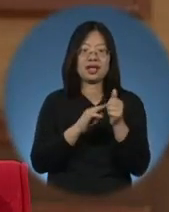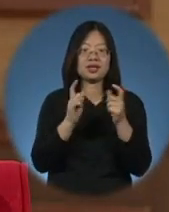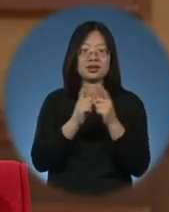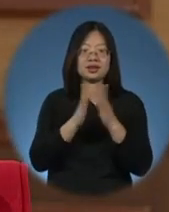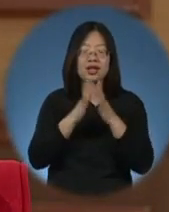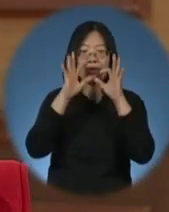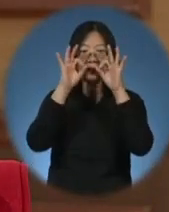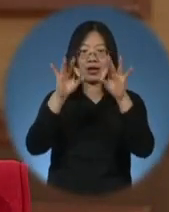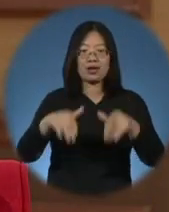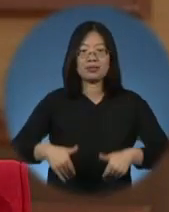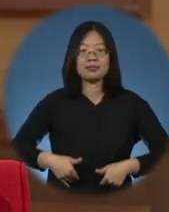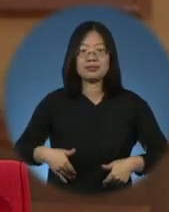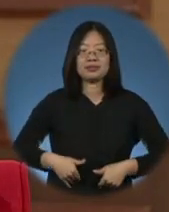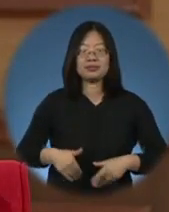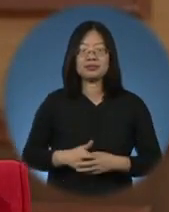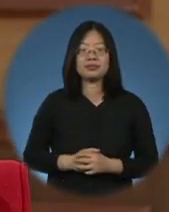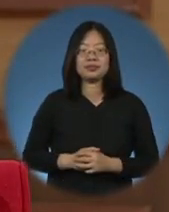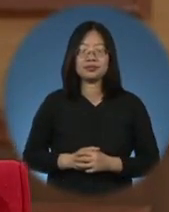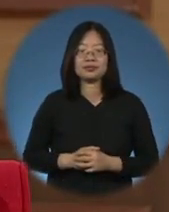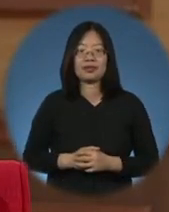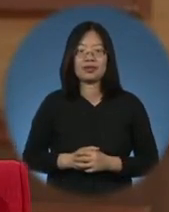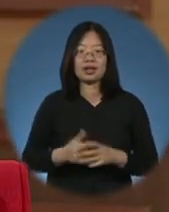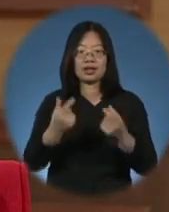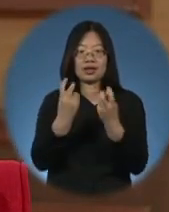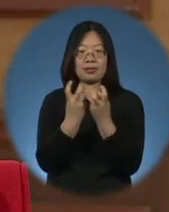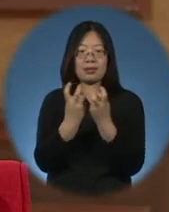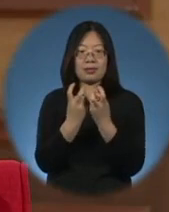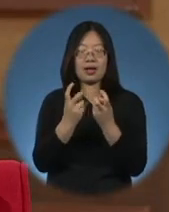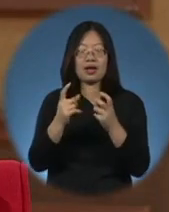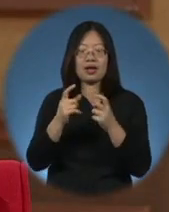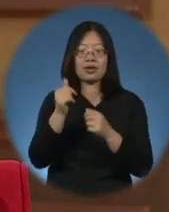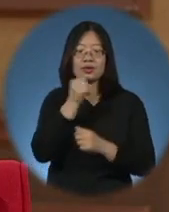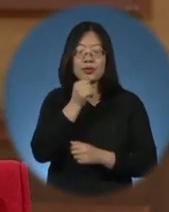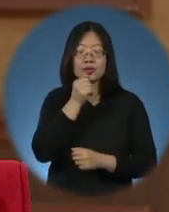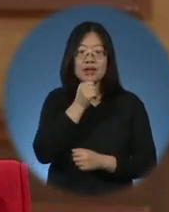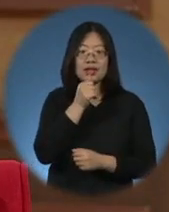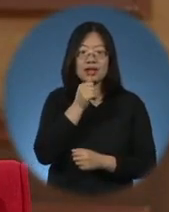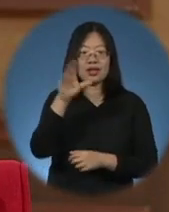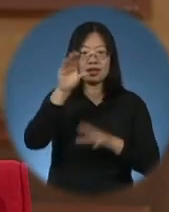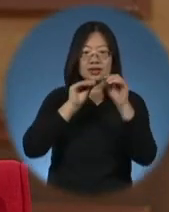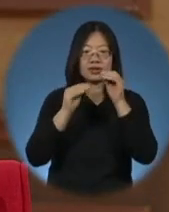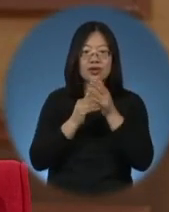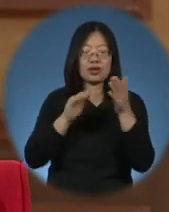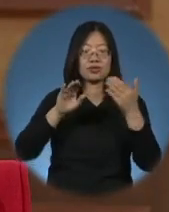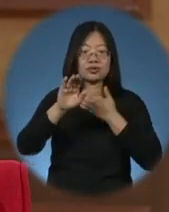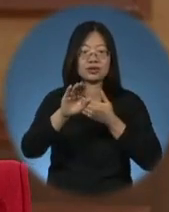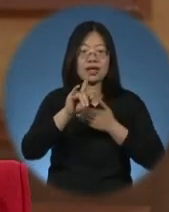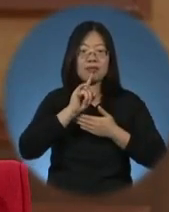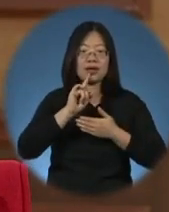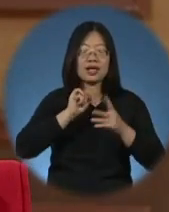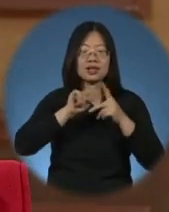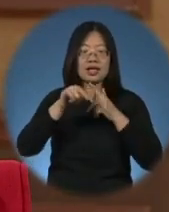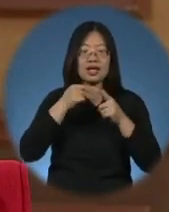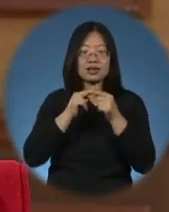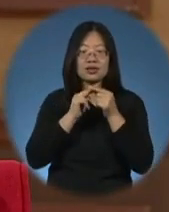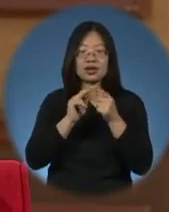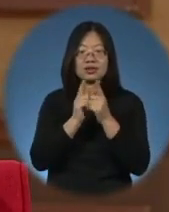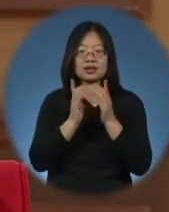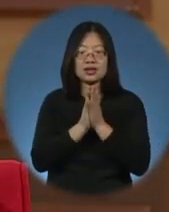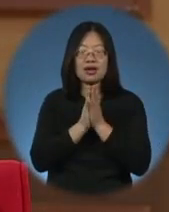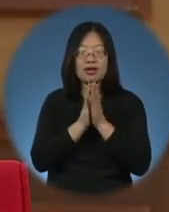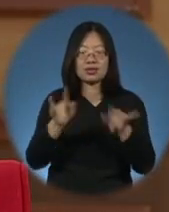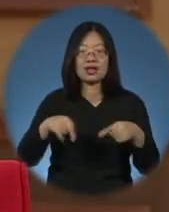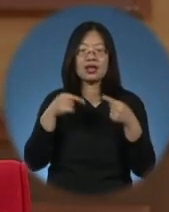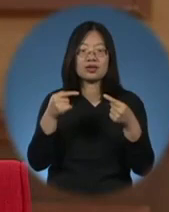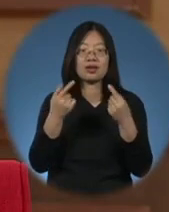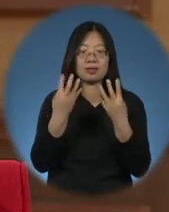직접 해봐야 된다고 생각해요. 이게 이런 방법이다라고 소개를 듣고 그 말을 이해하는 것과 직접 해보는 건